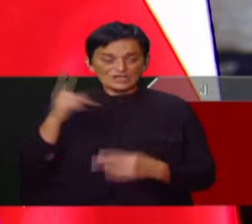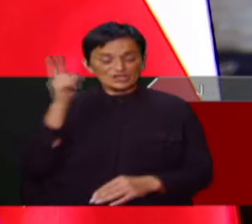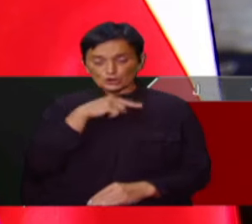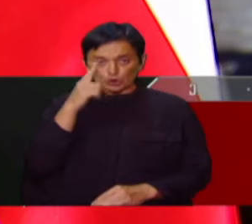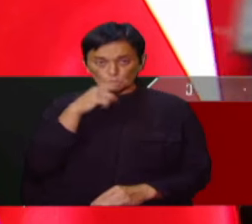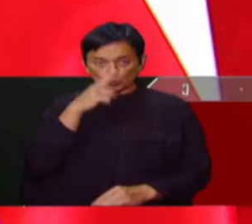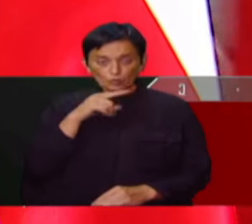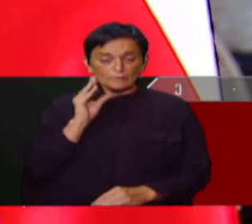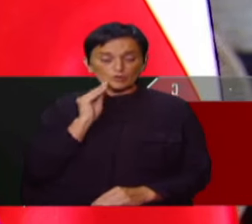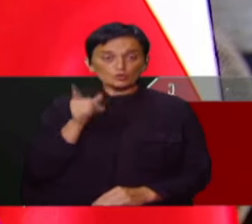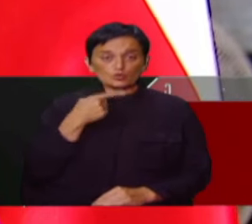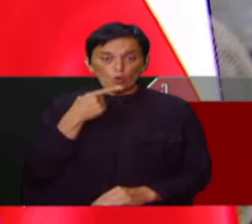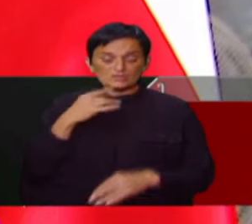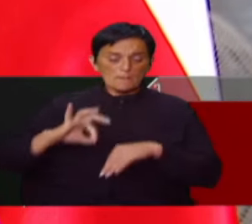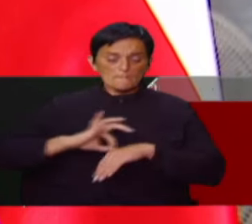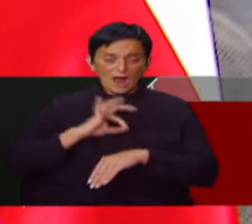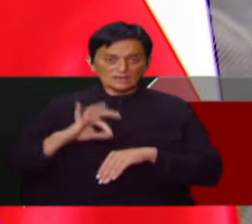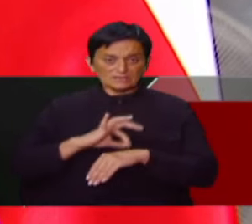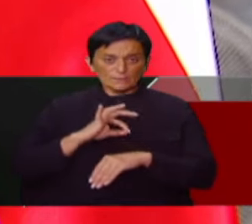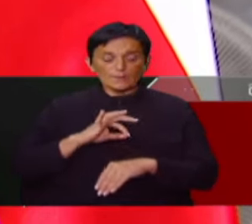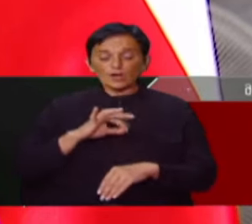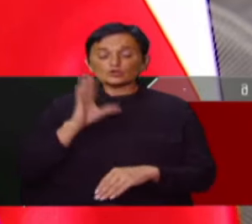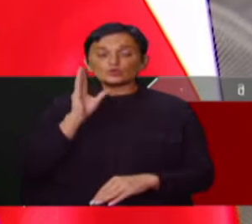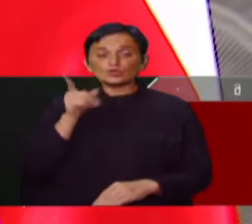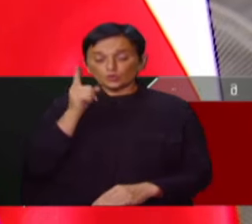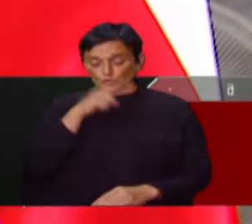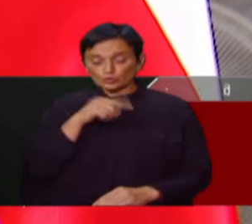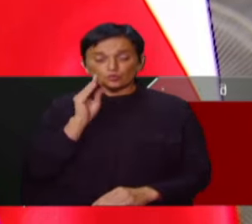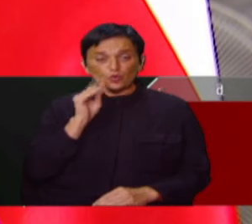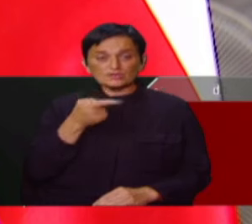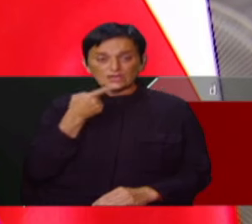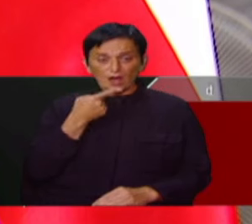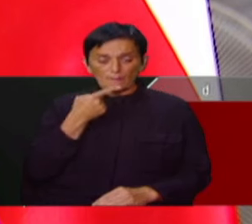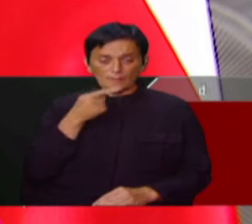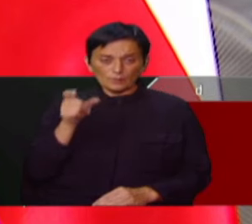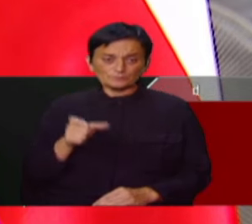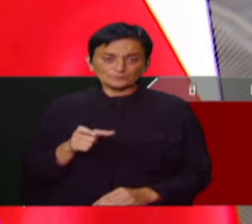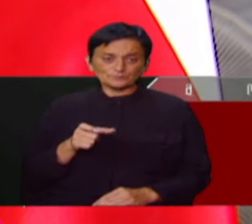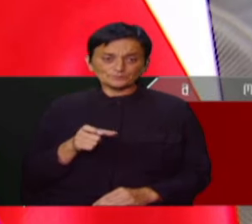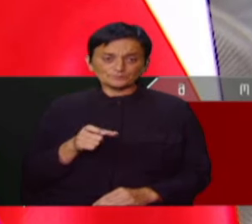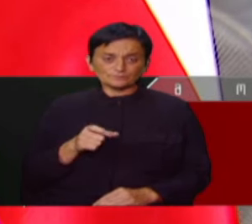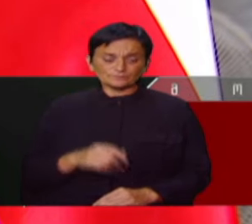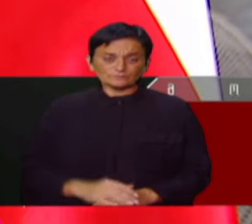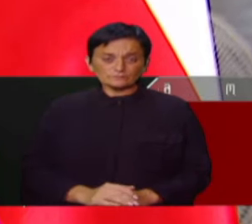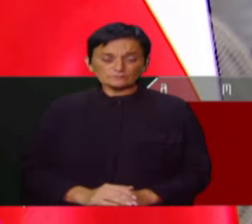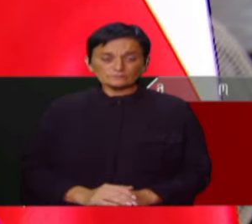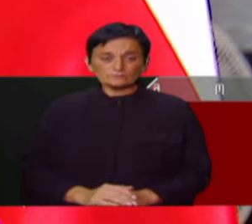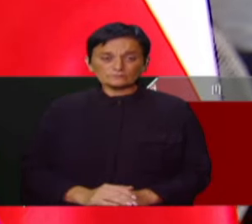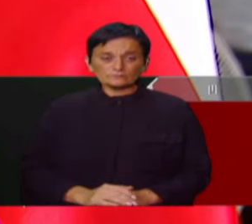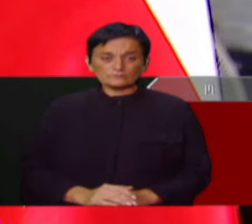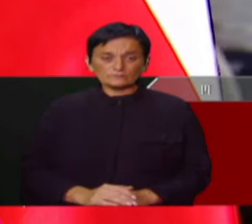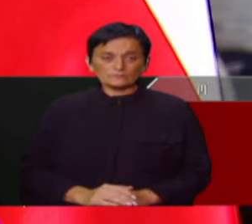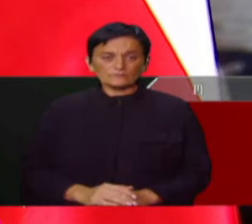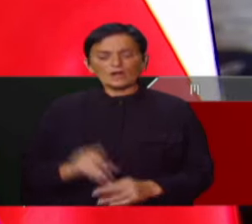იტყუებოდა, როდესაც ამბობდა, რომ მაწამებენ, იტყუებოდა, როდესაც ამბობდა, რომ ესე იგი